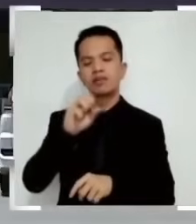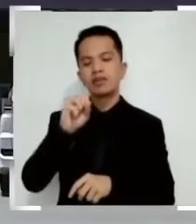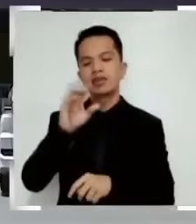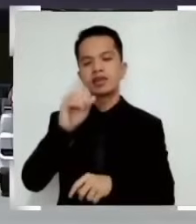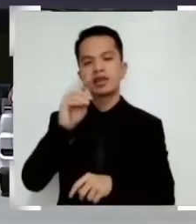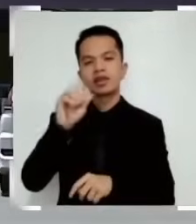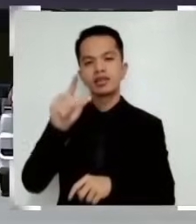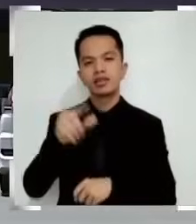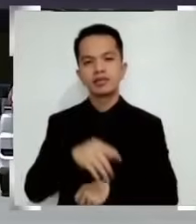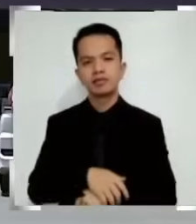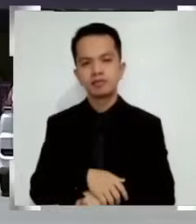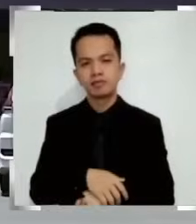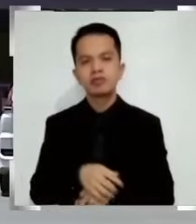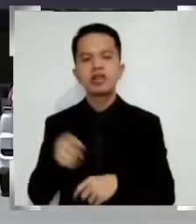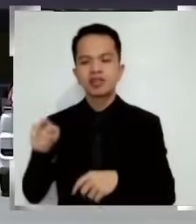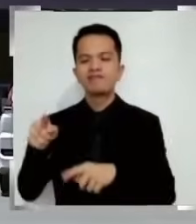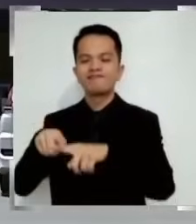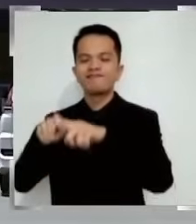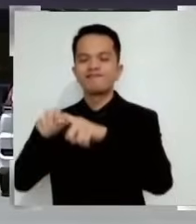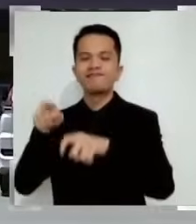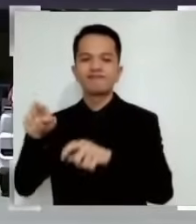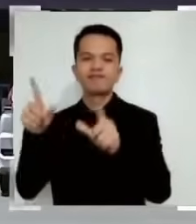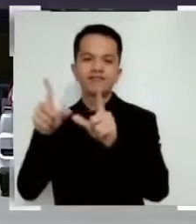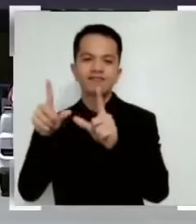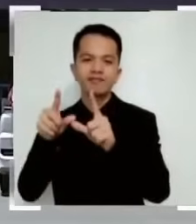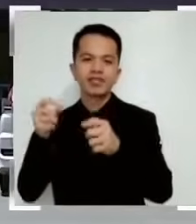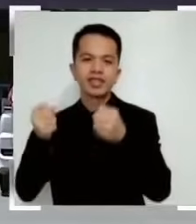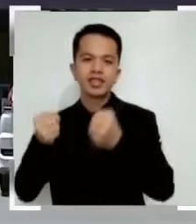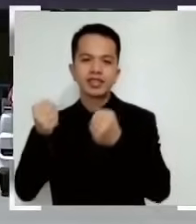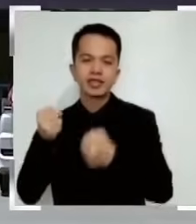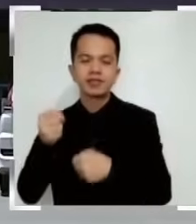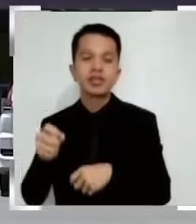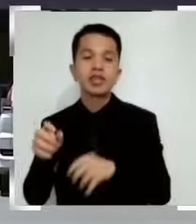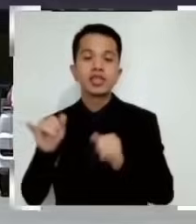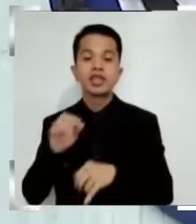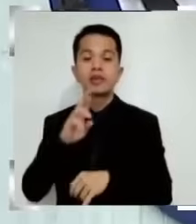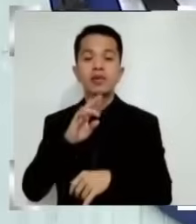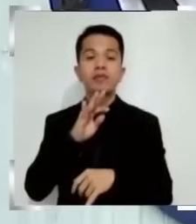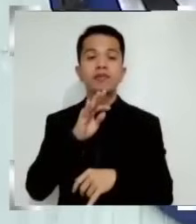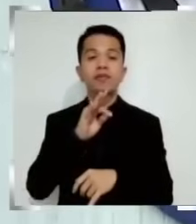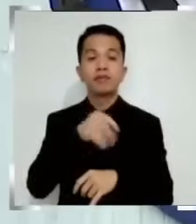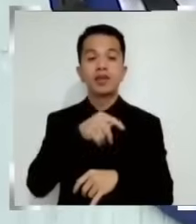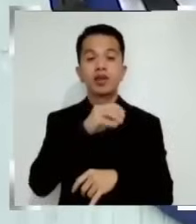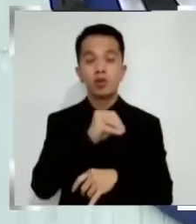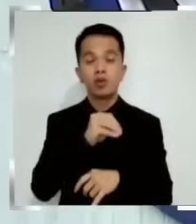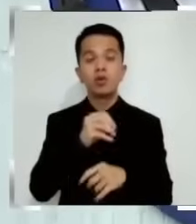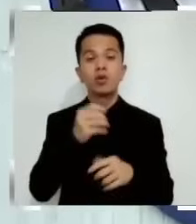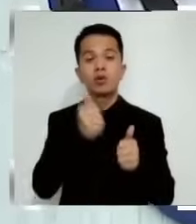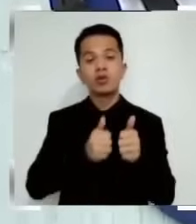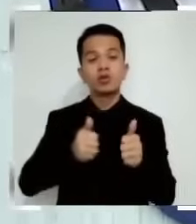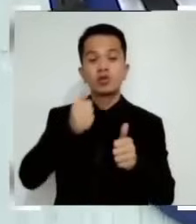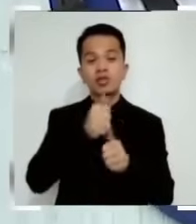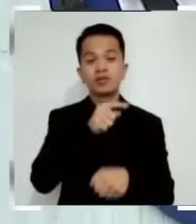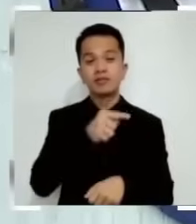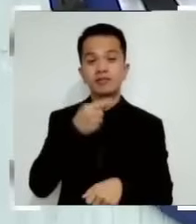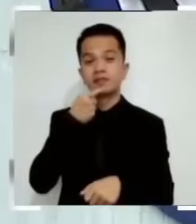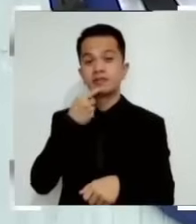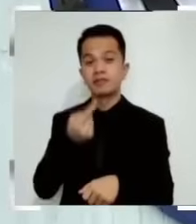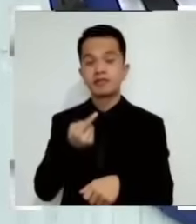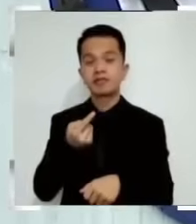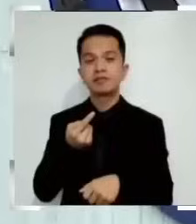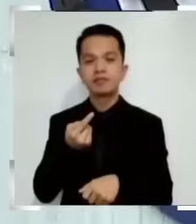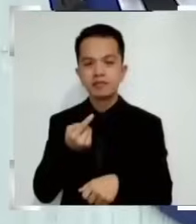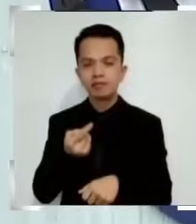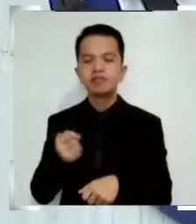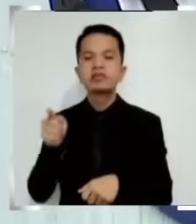ang driver's license ni Gonzalez at ayon kay LTO Chief Assistant Secretary Attorney Vigor Mendoza II, maaaring maging